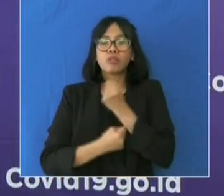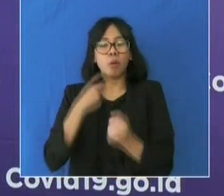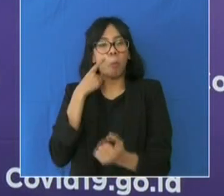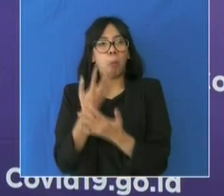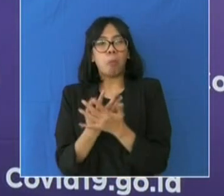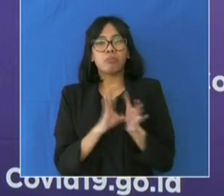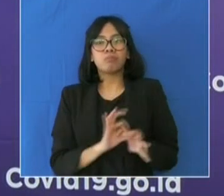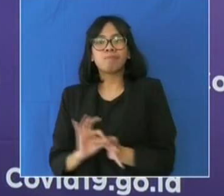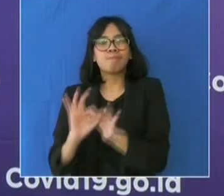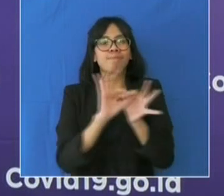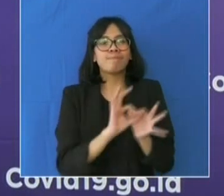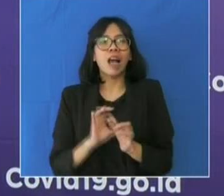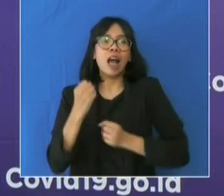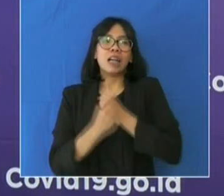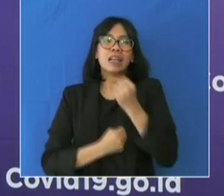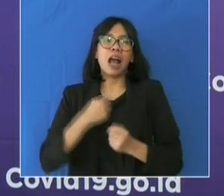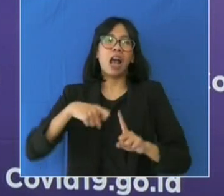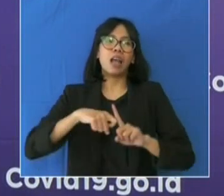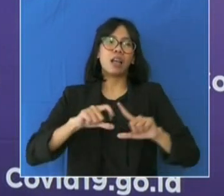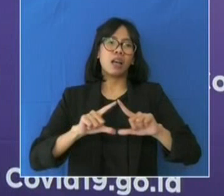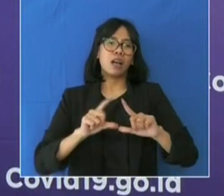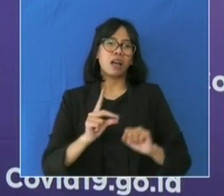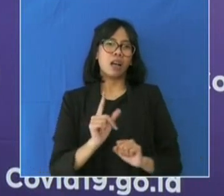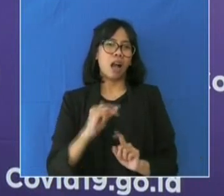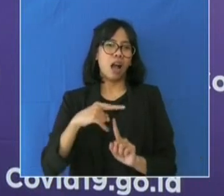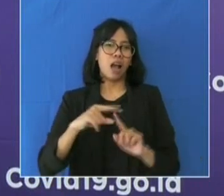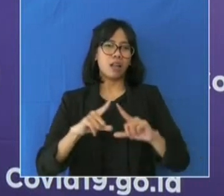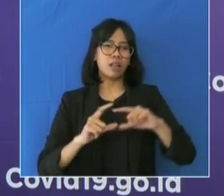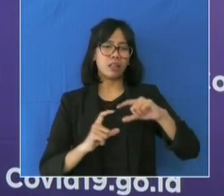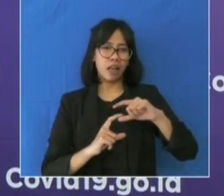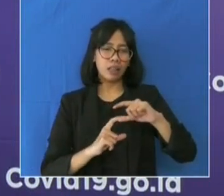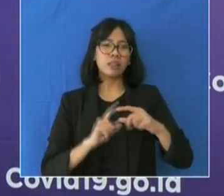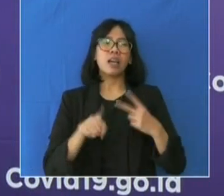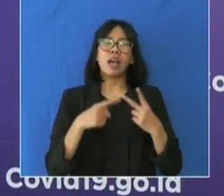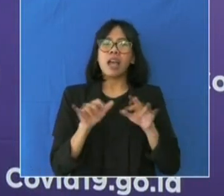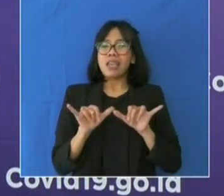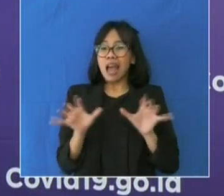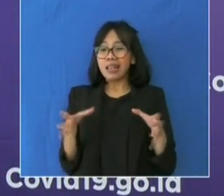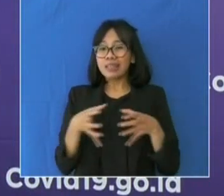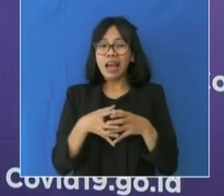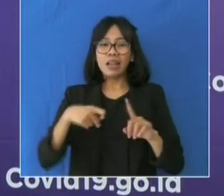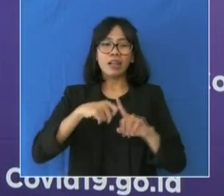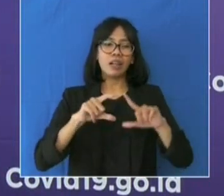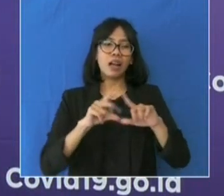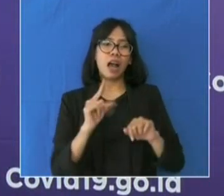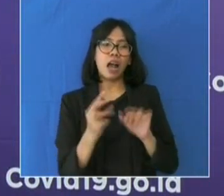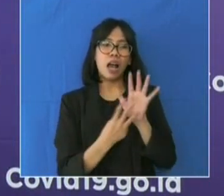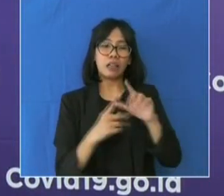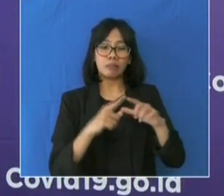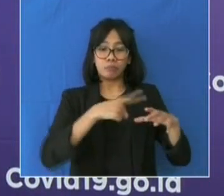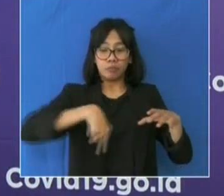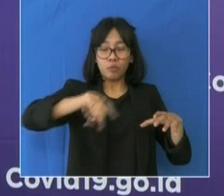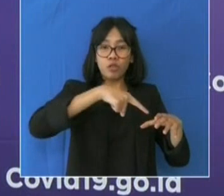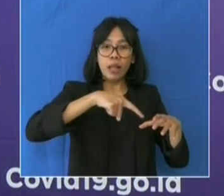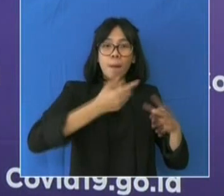menunjukkan solidaritasnya melalui gerakan Caritas Indonesia Yayasan Karina yang menjadi pusat pelayanan kemanusiaan